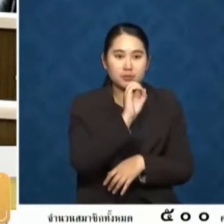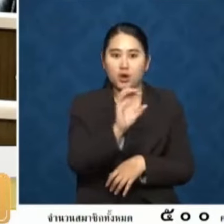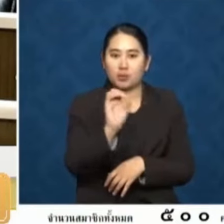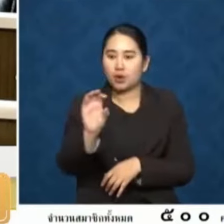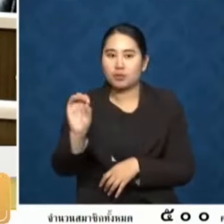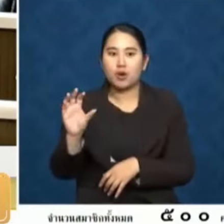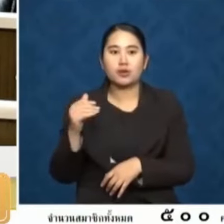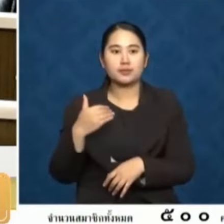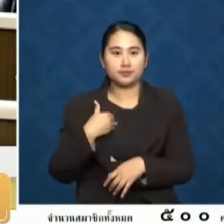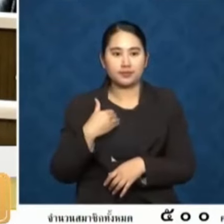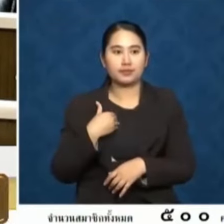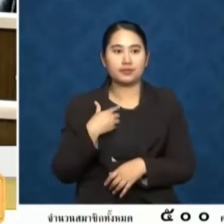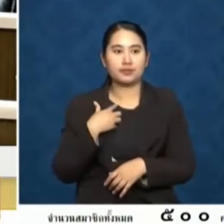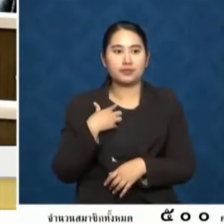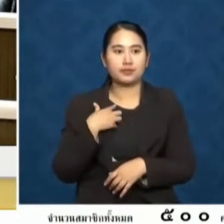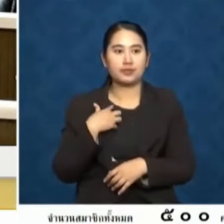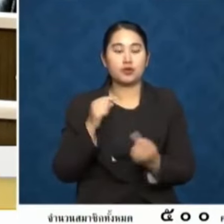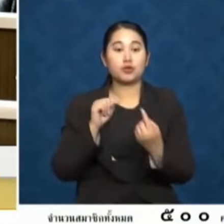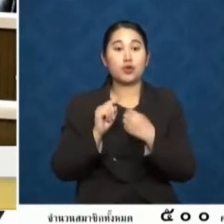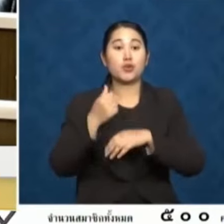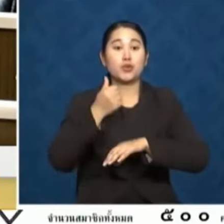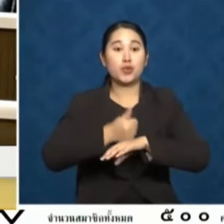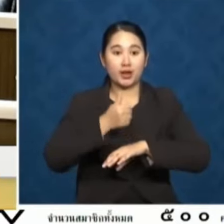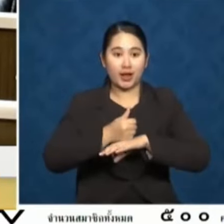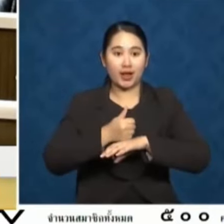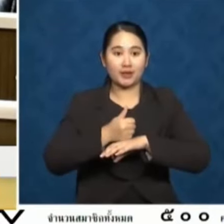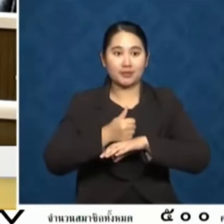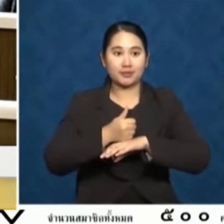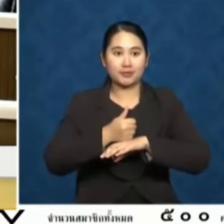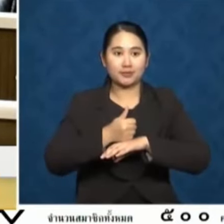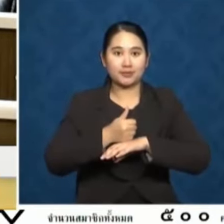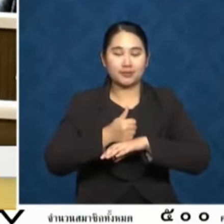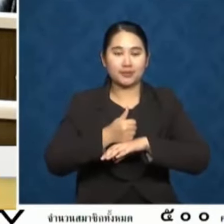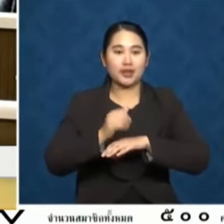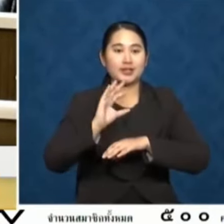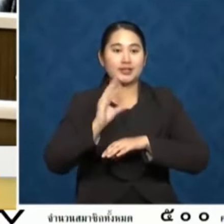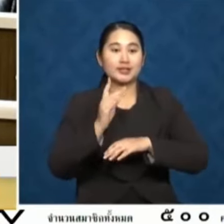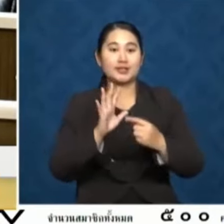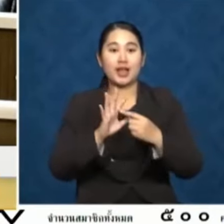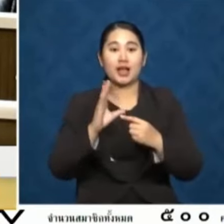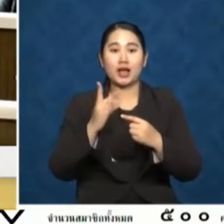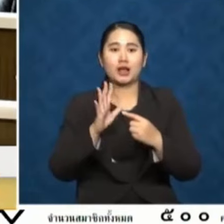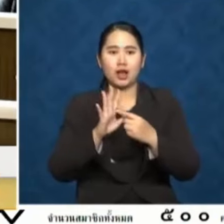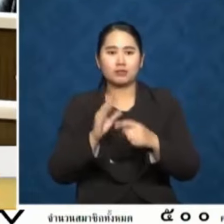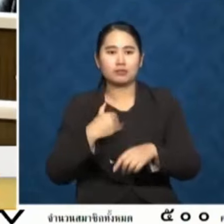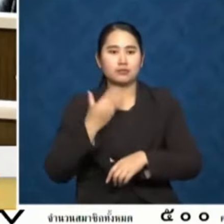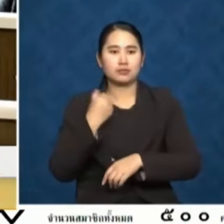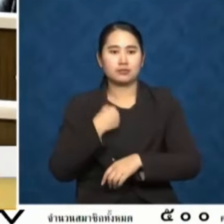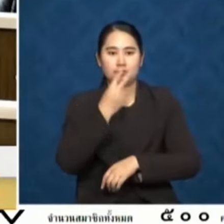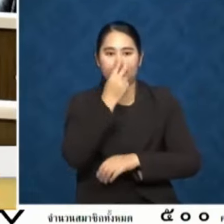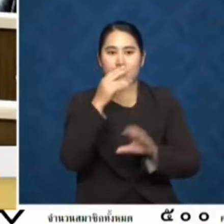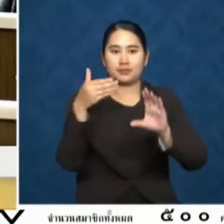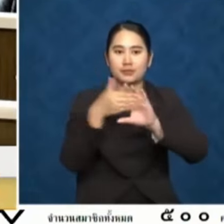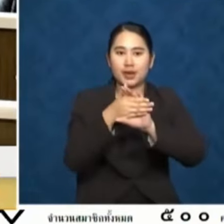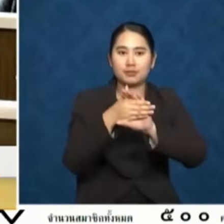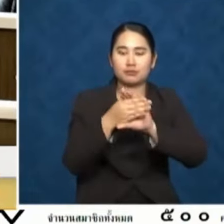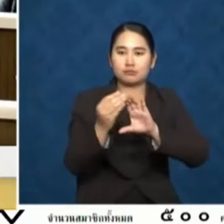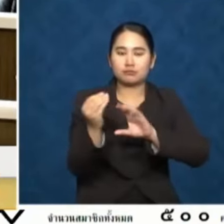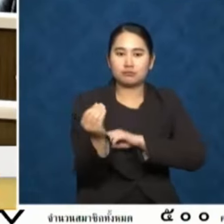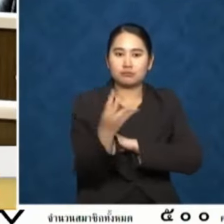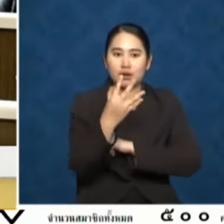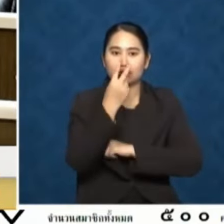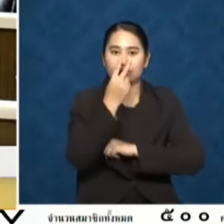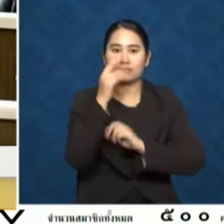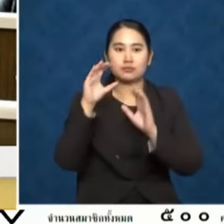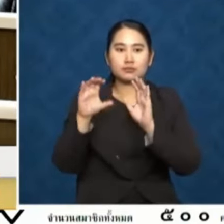าโดยเฉพาะท่านรัฐมนตรีธาดาท่านประธานเนี่ยเพิ่งเข้ามานั่งแล้วเพิ่งเห็นสไลด์ขึ้นมา